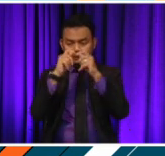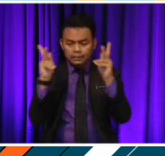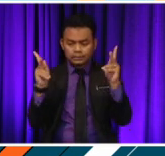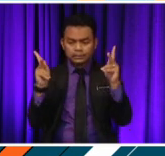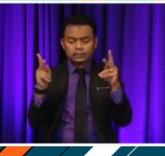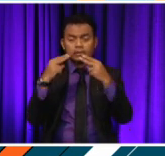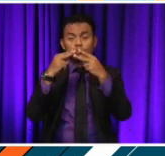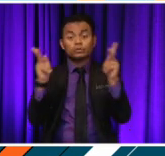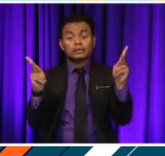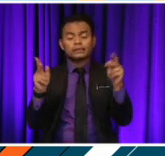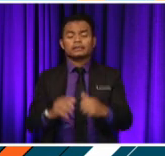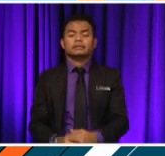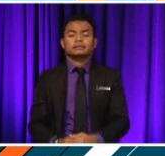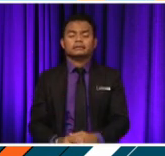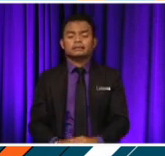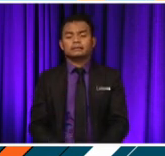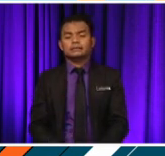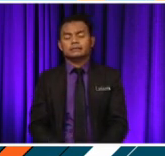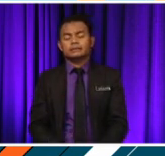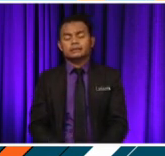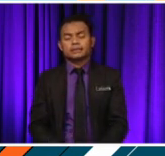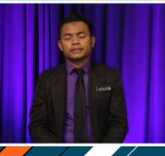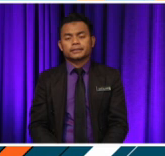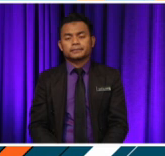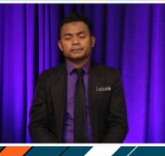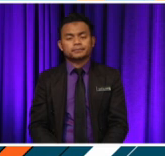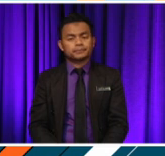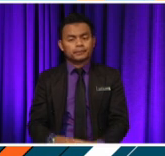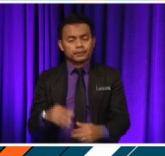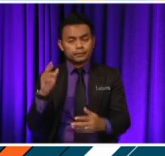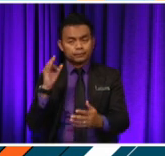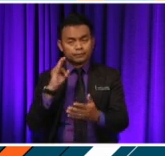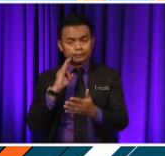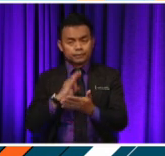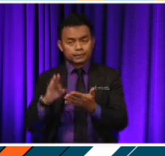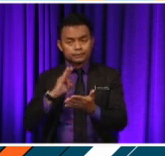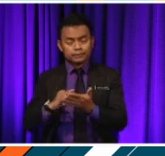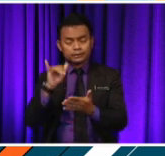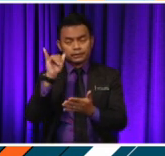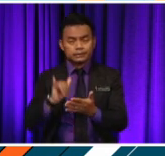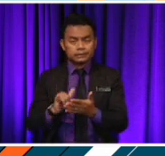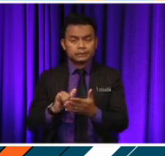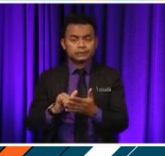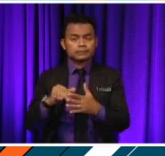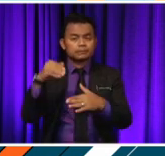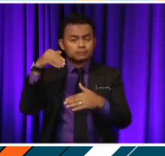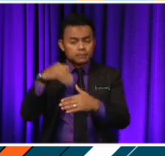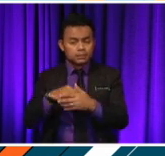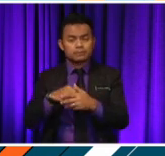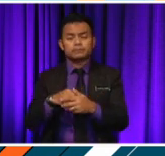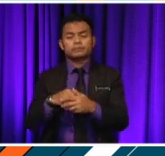Bagaimana cara memberikan fakta lengkap dan padat pada ide jelas kan Terangkan pula memberikan fakta Uraian atau contoh